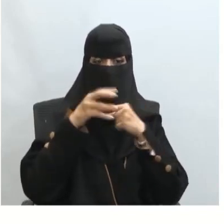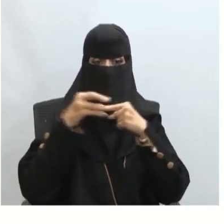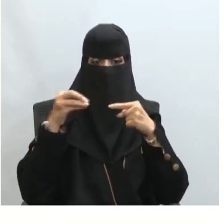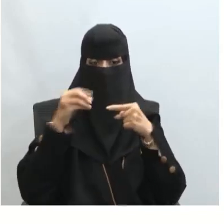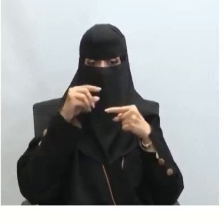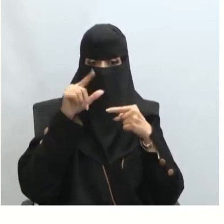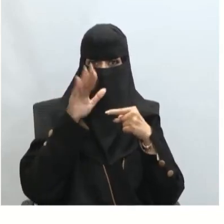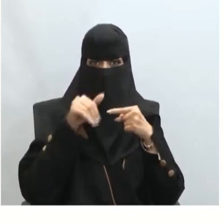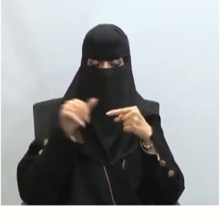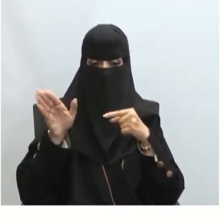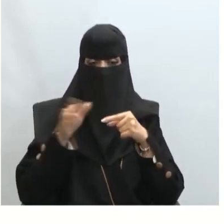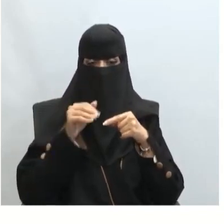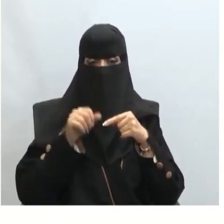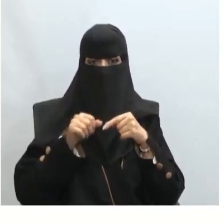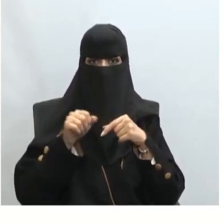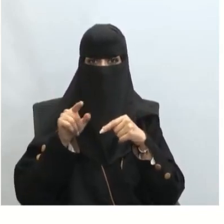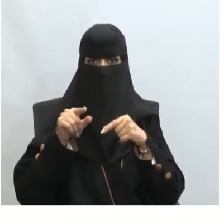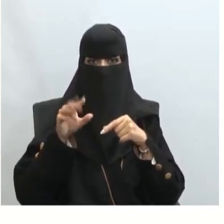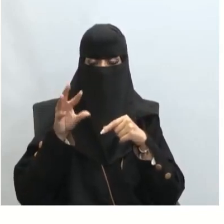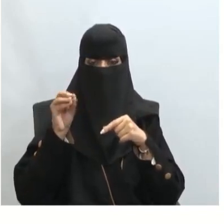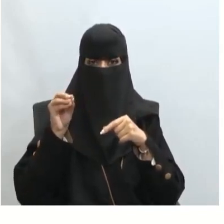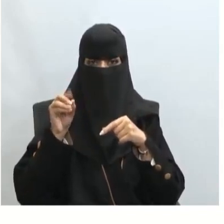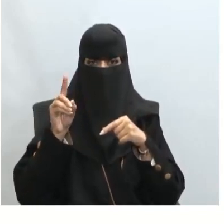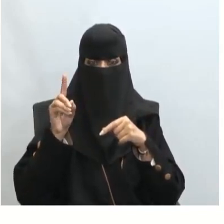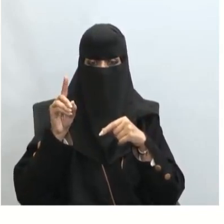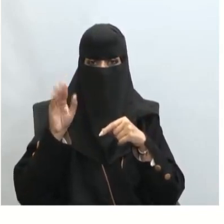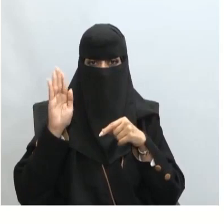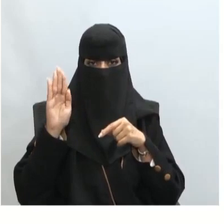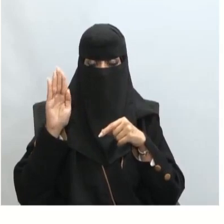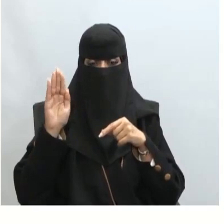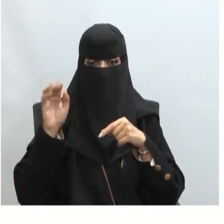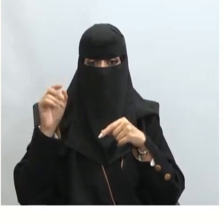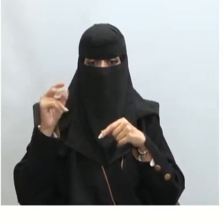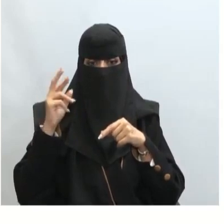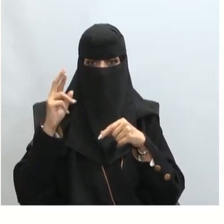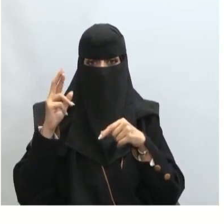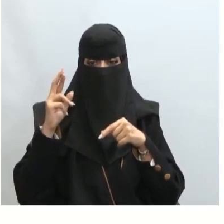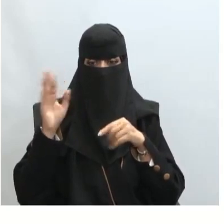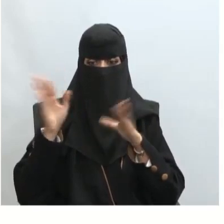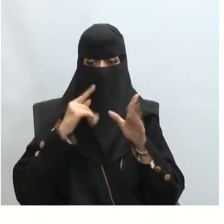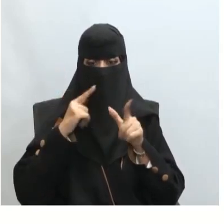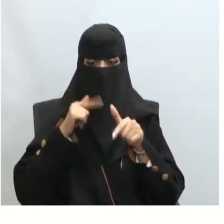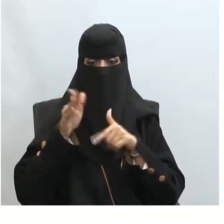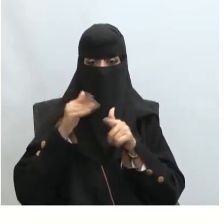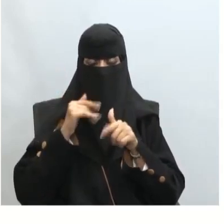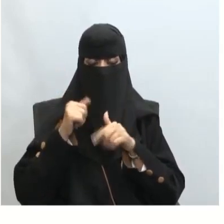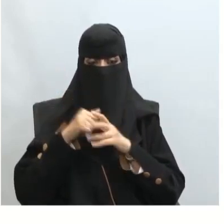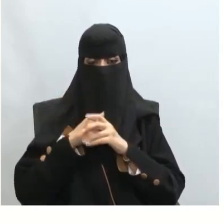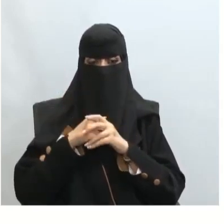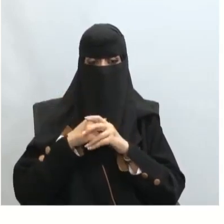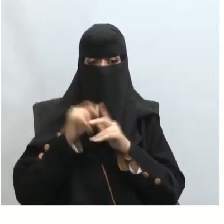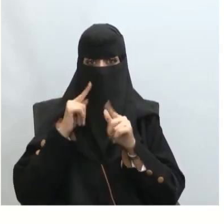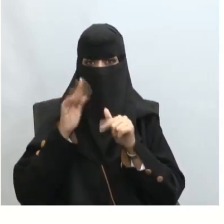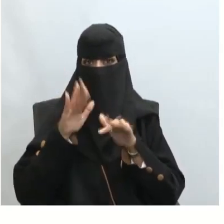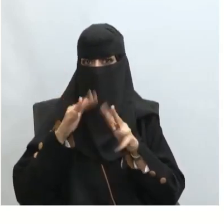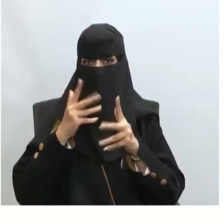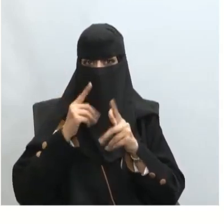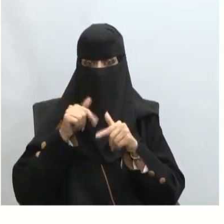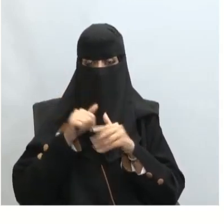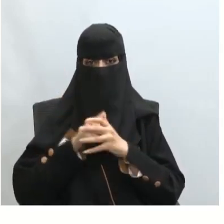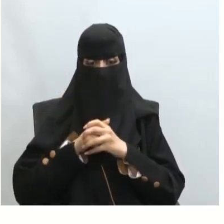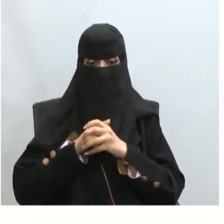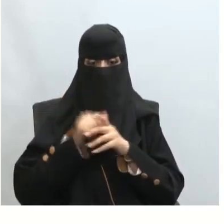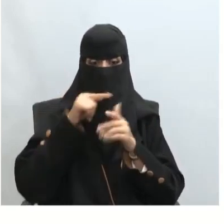اتش بي ار الان تبين لك يريد ان تسحب اتش بي ار اذا ماذا سيحدث